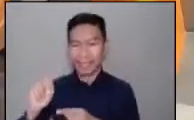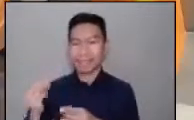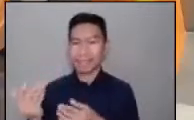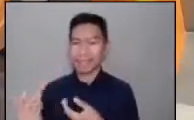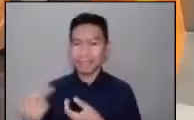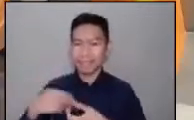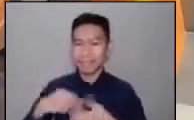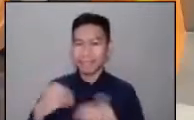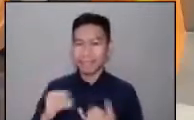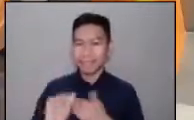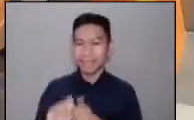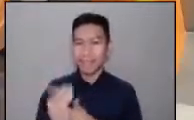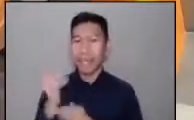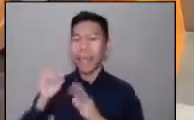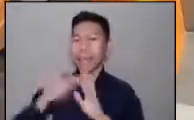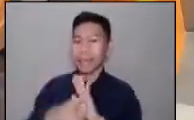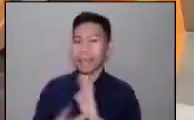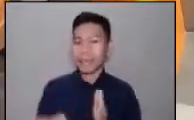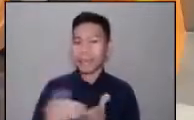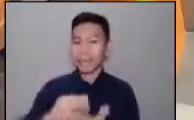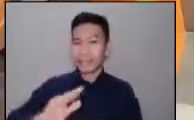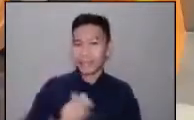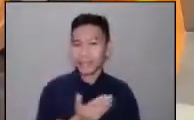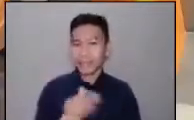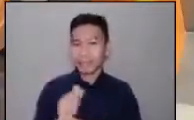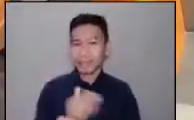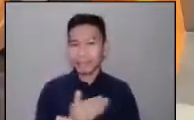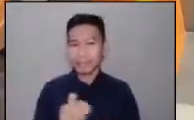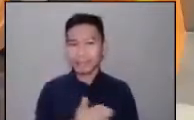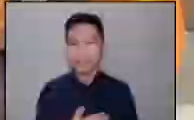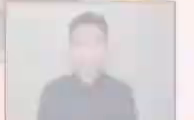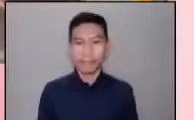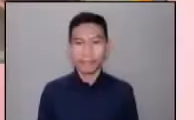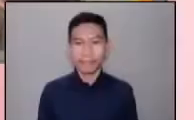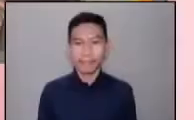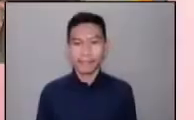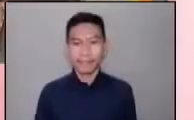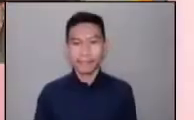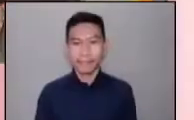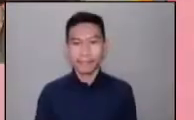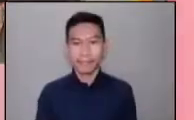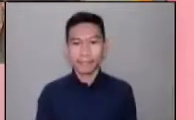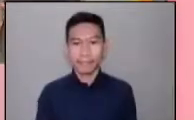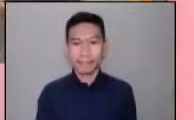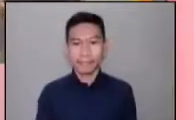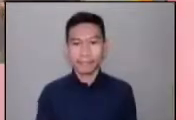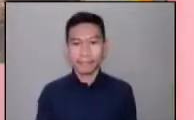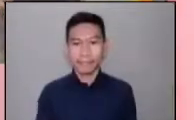RSP. Mamaya kakantahan pa po tayo ni Charleen. Dugan!